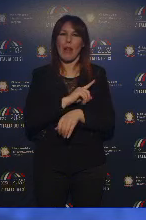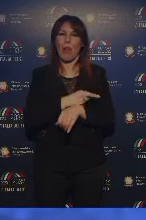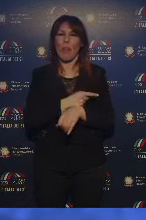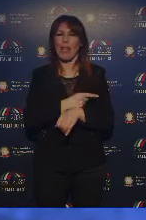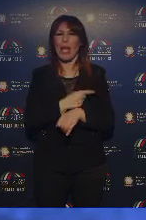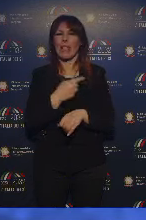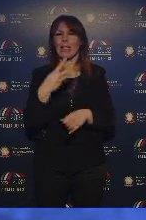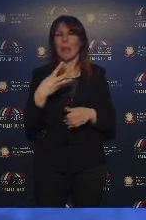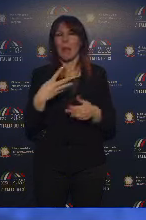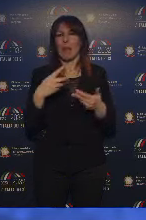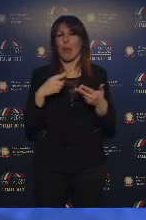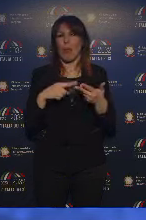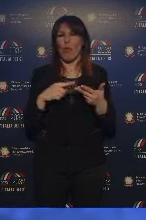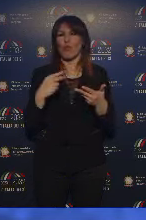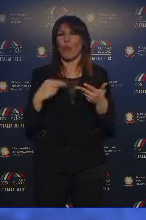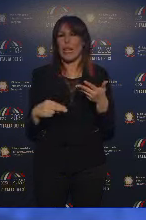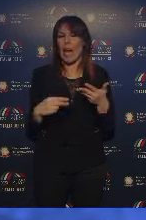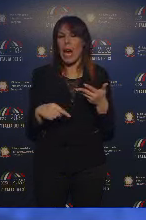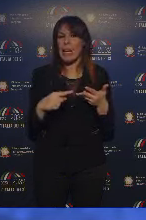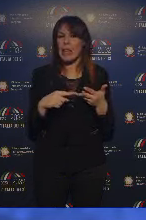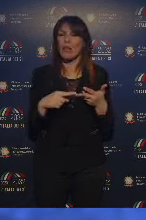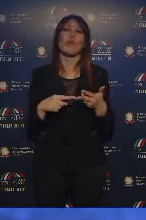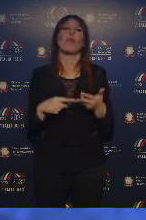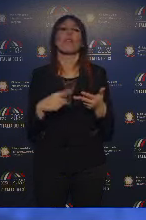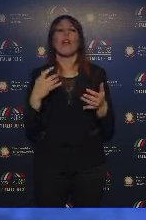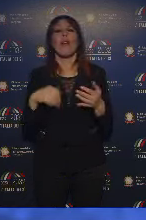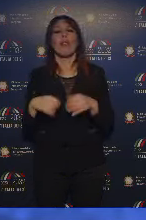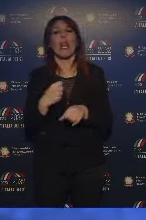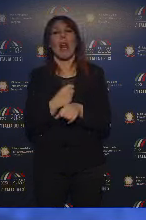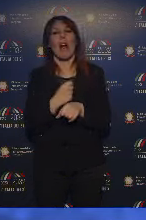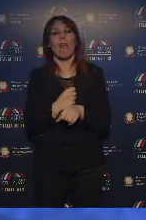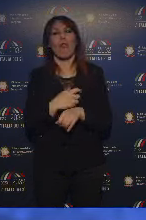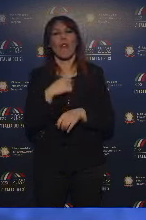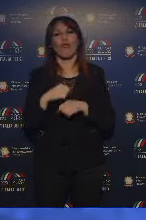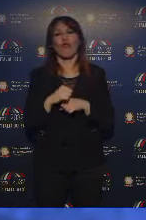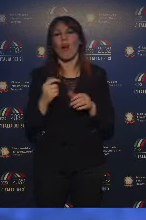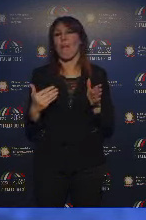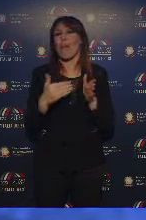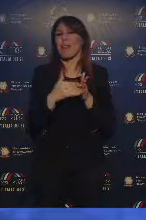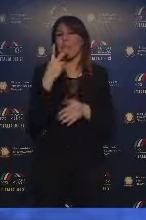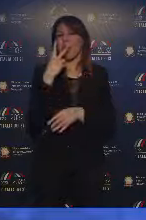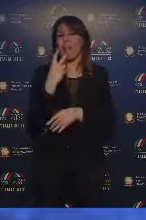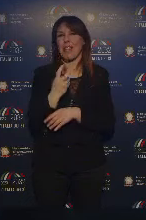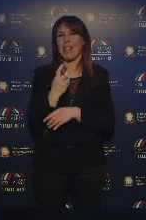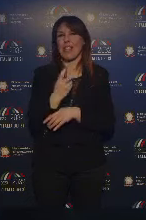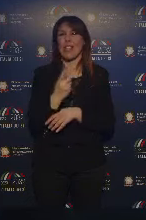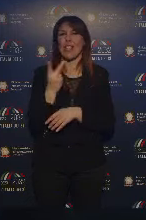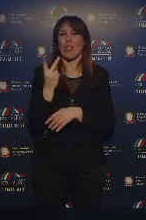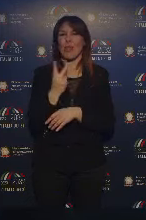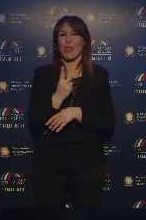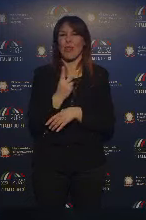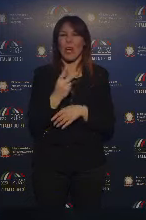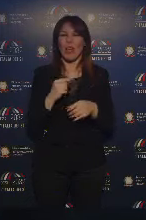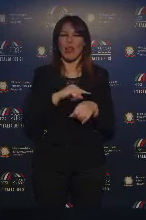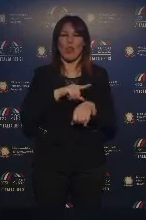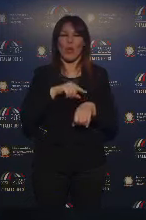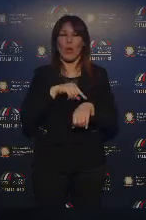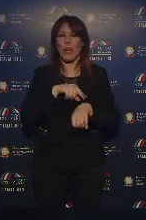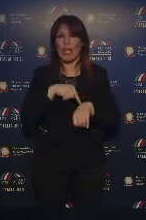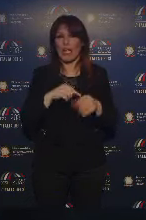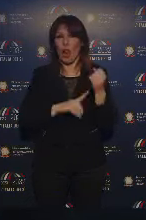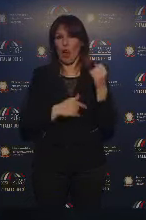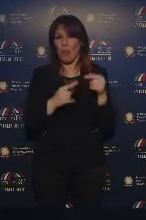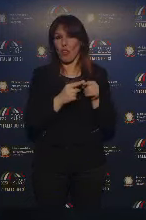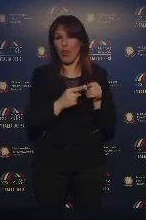metà Ponto Taranto e a fine lavori con una velocità massima prevista di 200 kmh